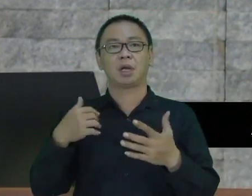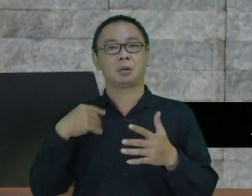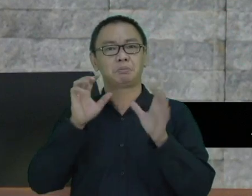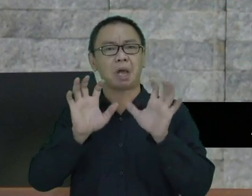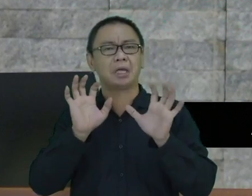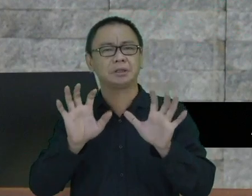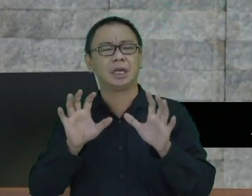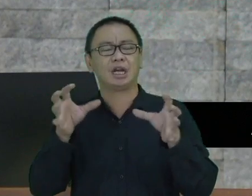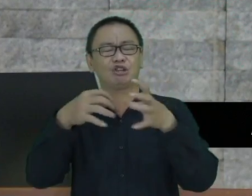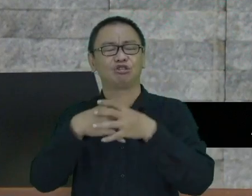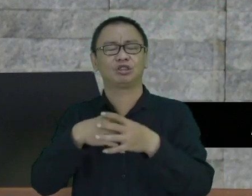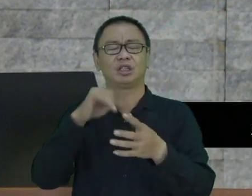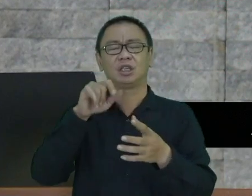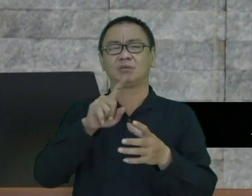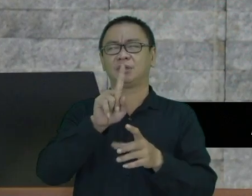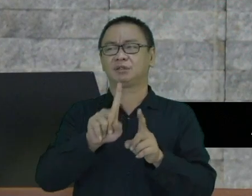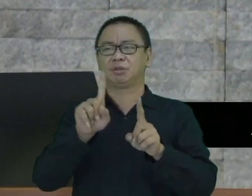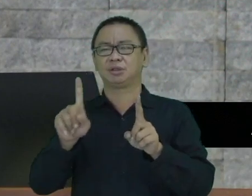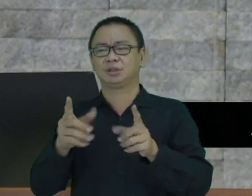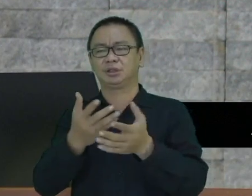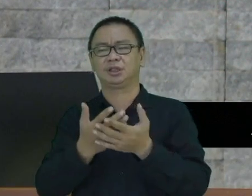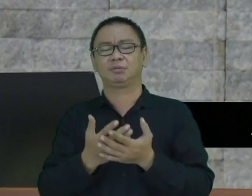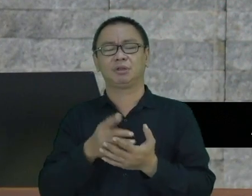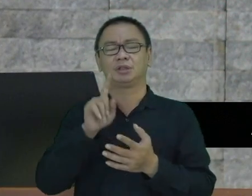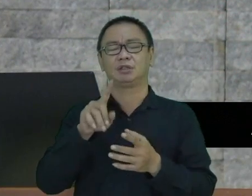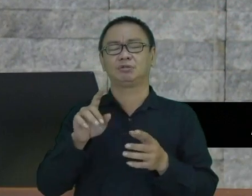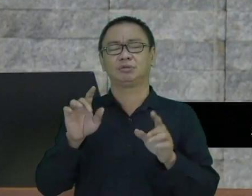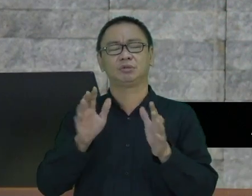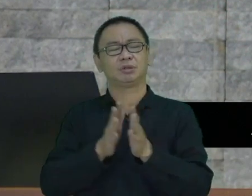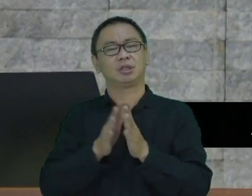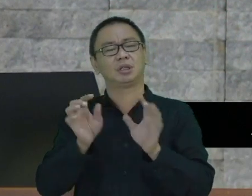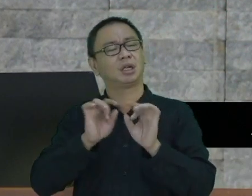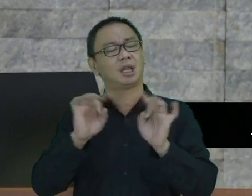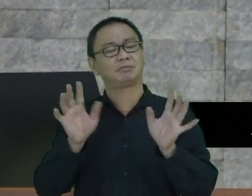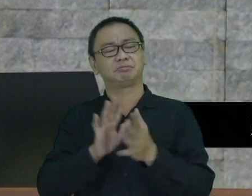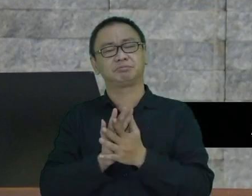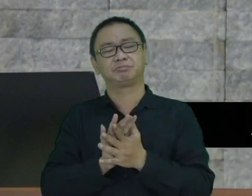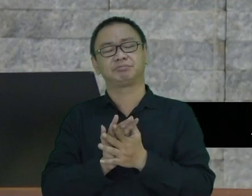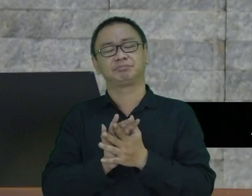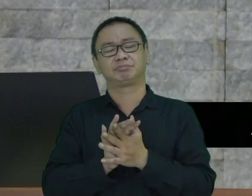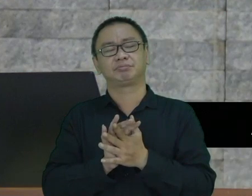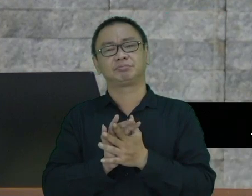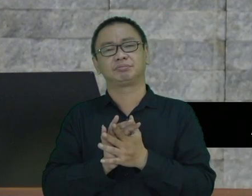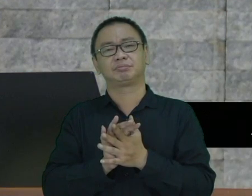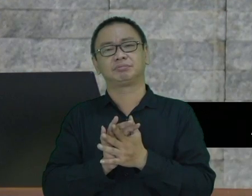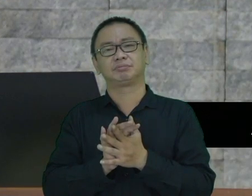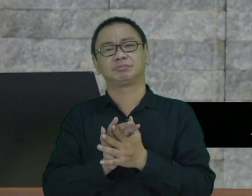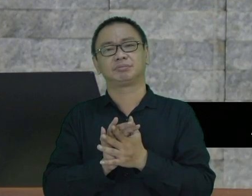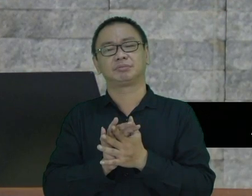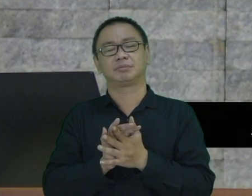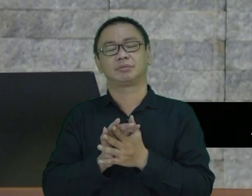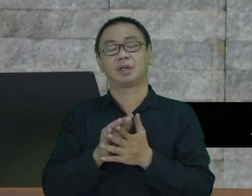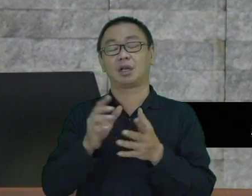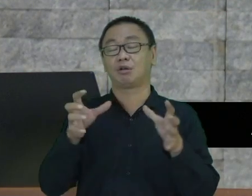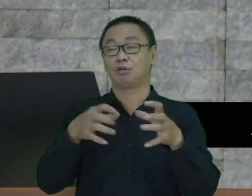anggota dan masing-masing diterima satu dengan yang lain. Dan ketika ada anggota-anggota